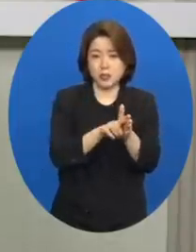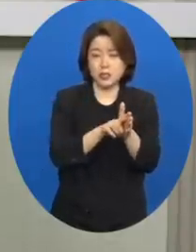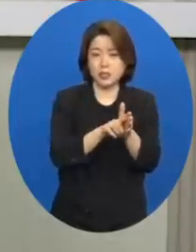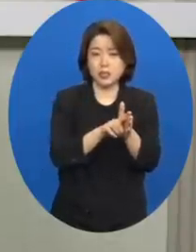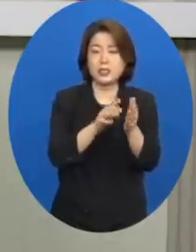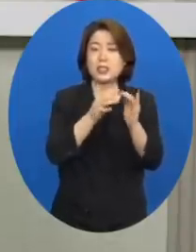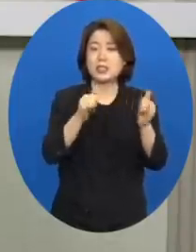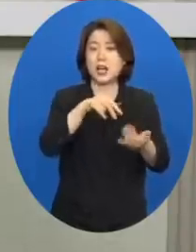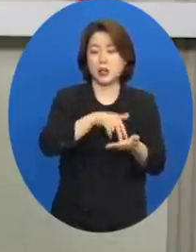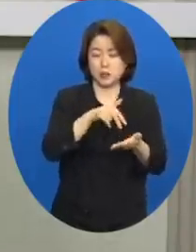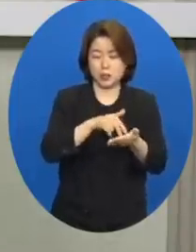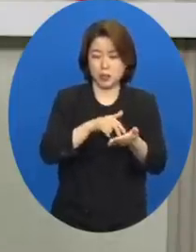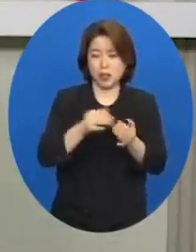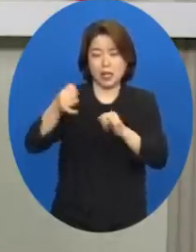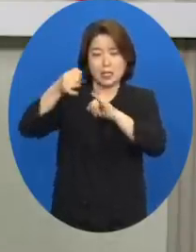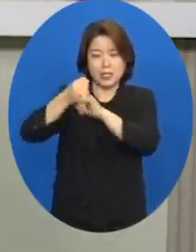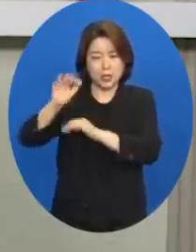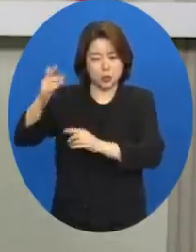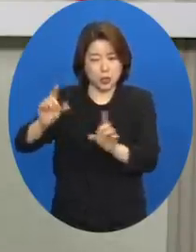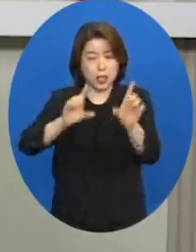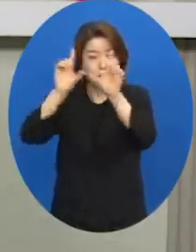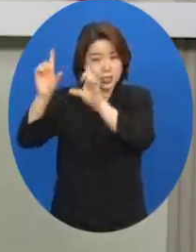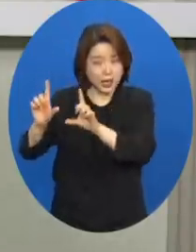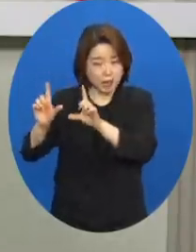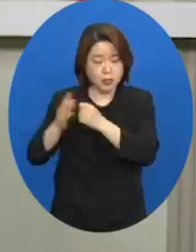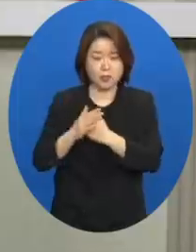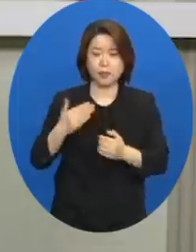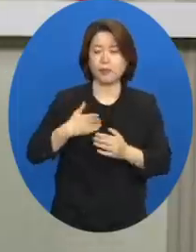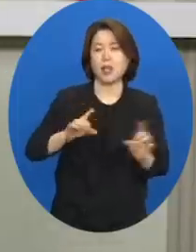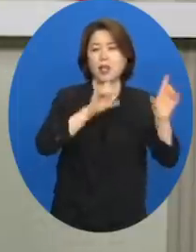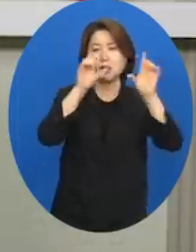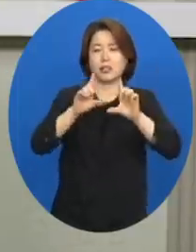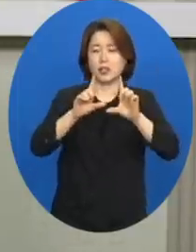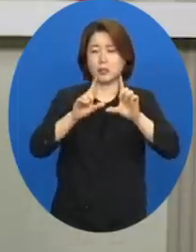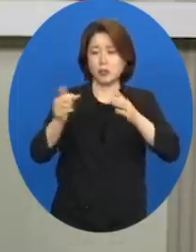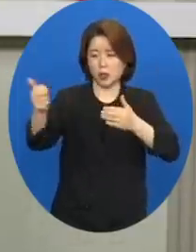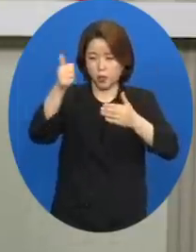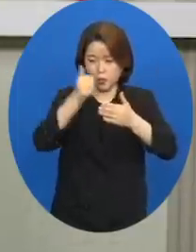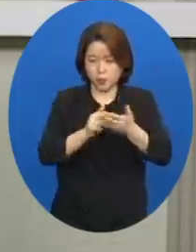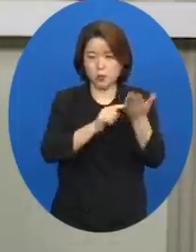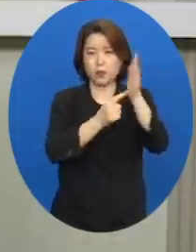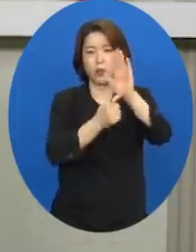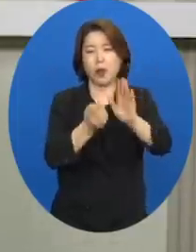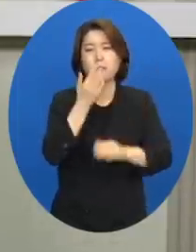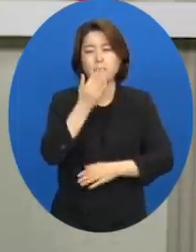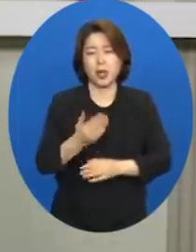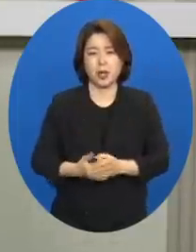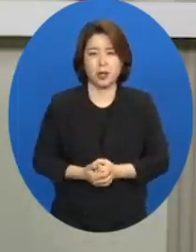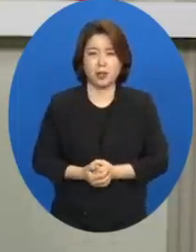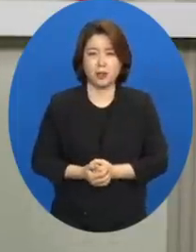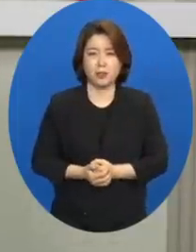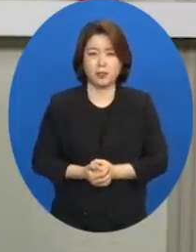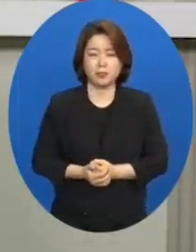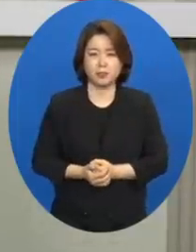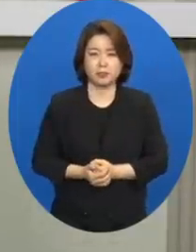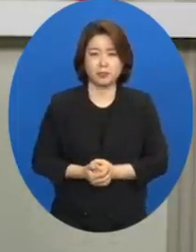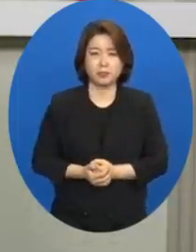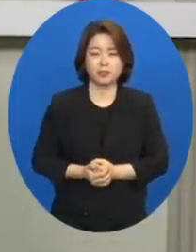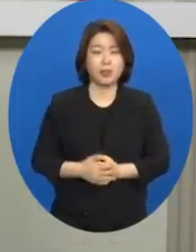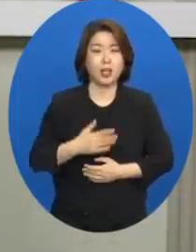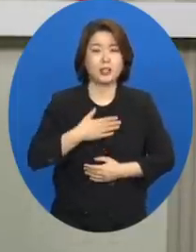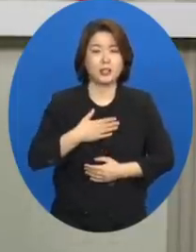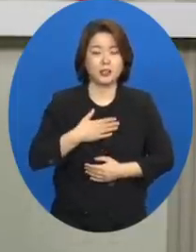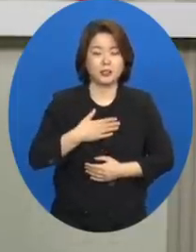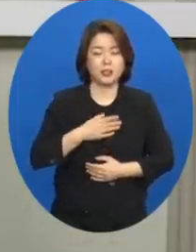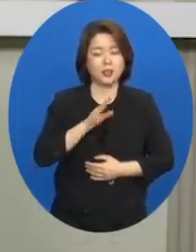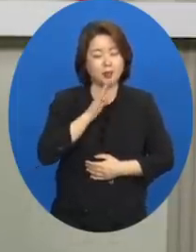약속된 삶이 우리의 삶 속에 살아 쉽게 되는 것입니다 저는 참 평범한